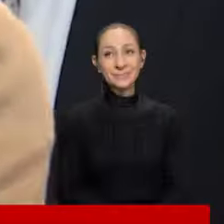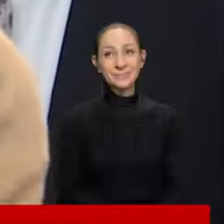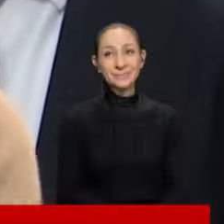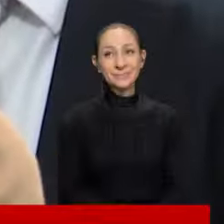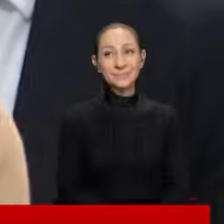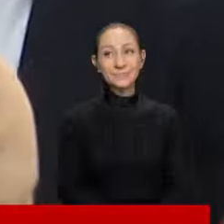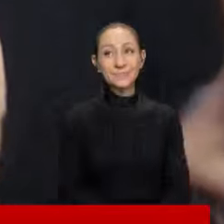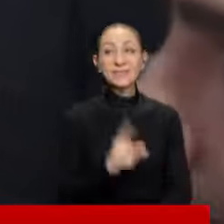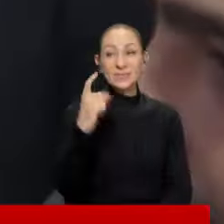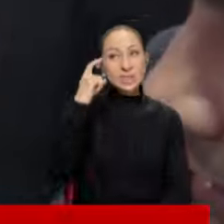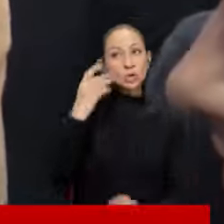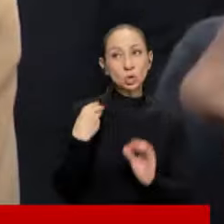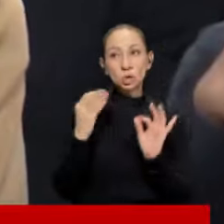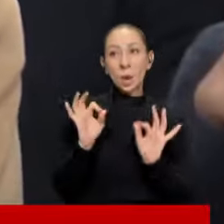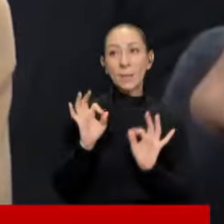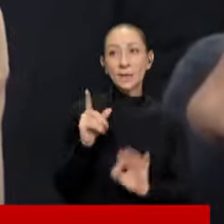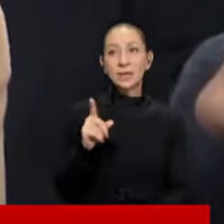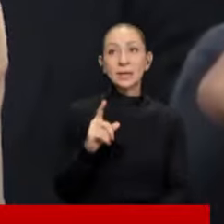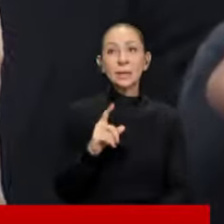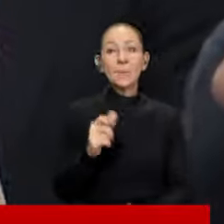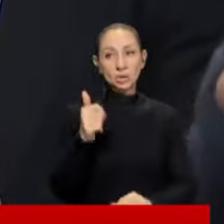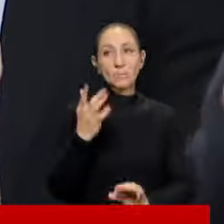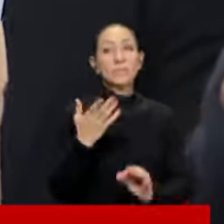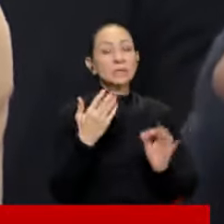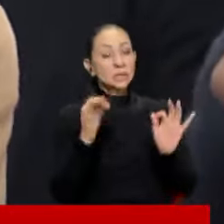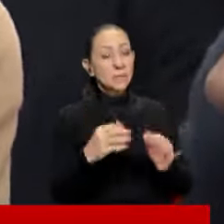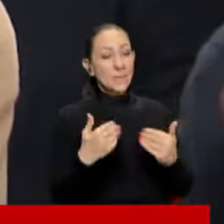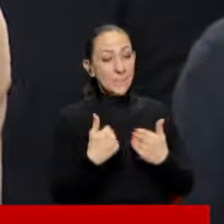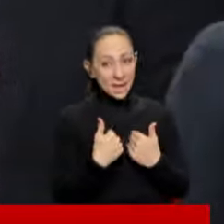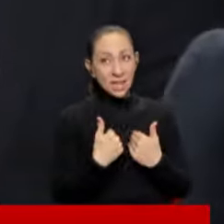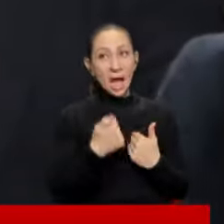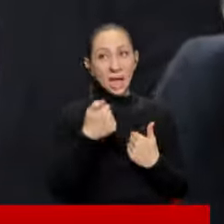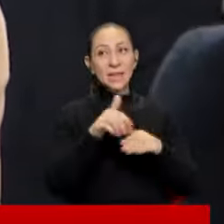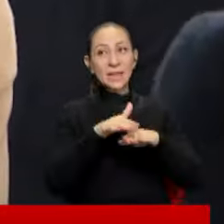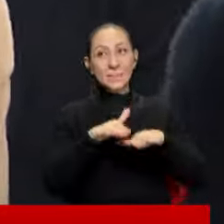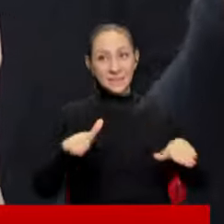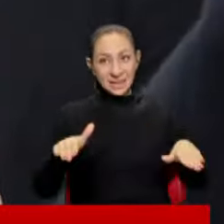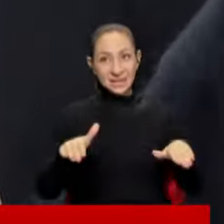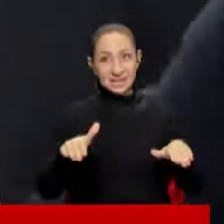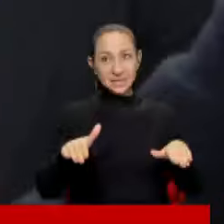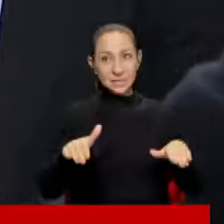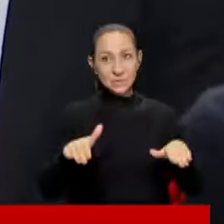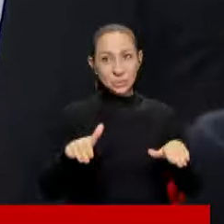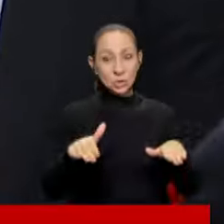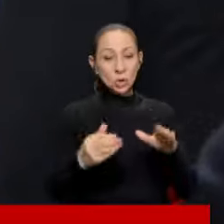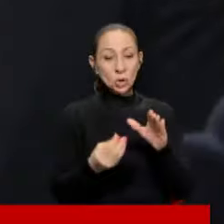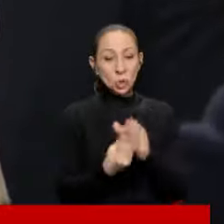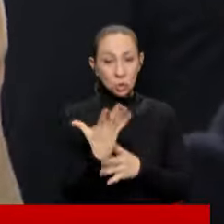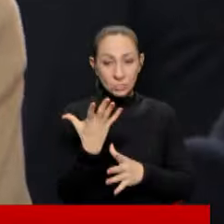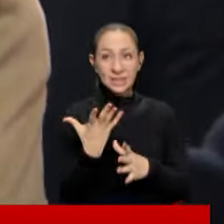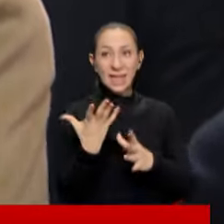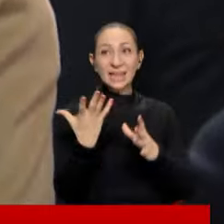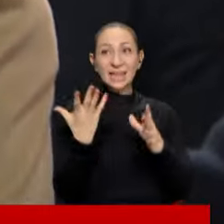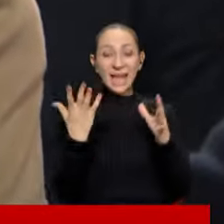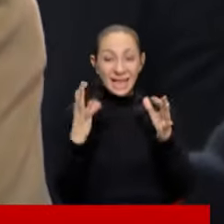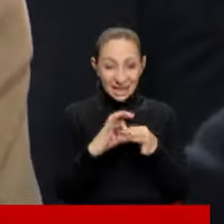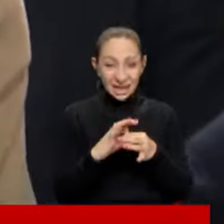Evet. Sizin görüşünüz çok önemli başkanım. Şimdi ben altılı masanın kurulmasına